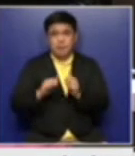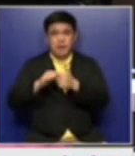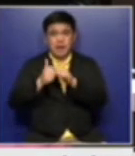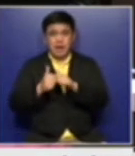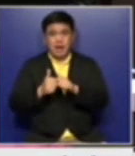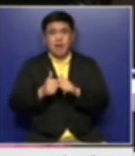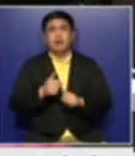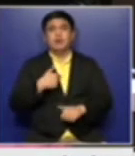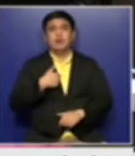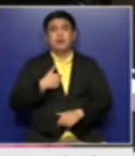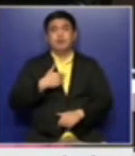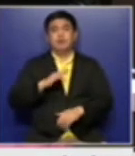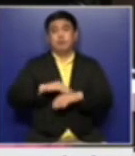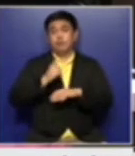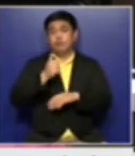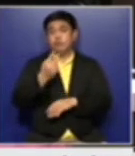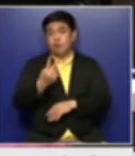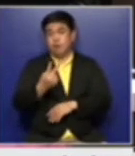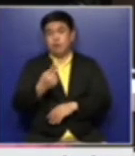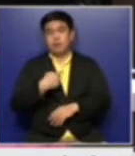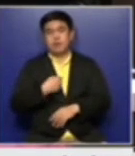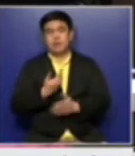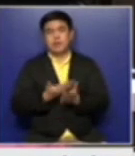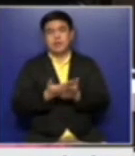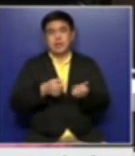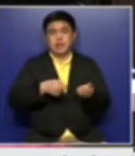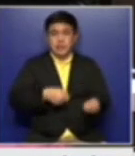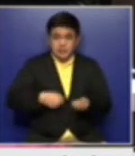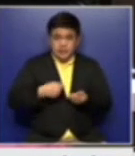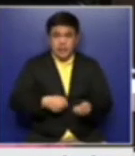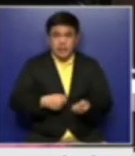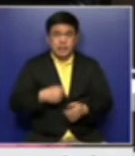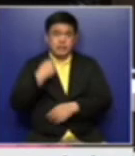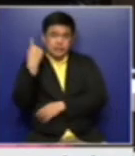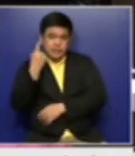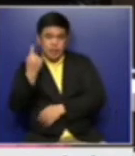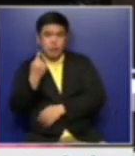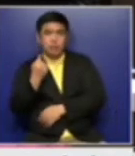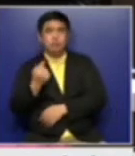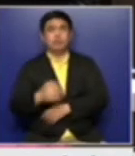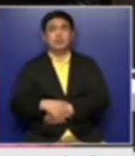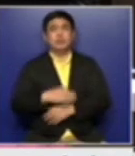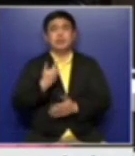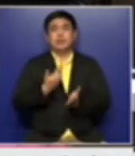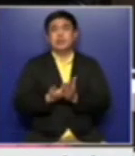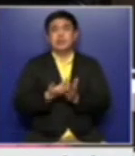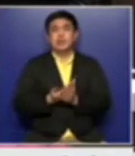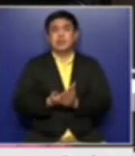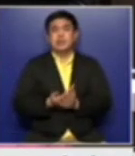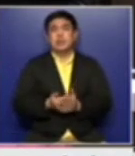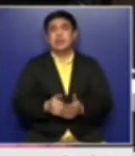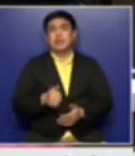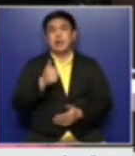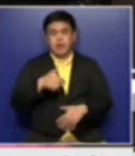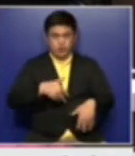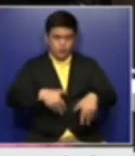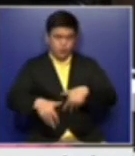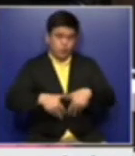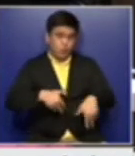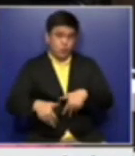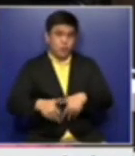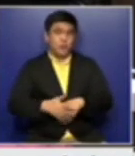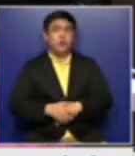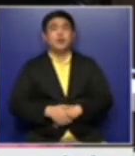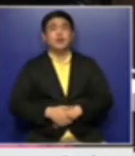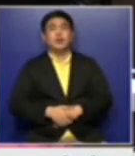การฟื้นฟูสองเรื่องคือในเรื่องของภาคการเกษตรและการท่องเที่ยวเพื่อสร้างรายได้ให้กับชุมชนโดยภา